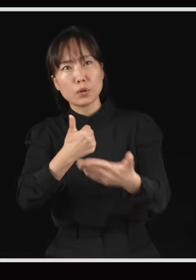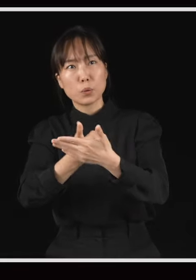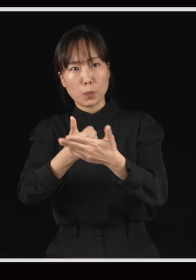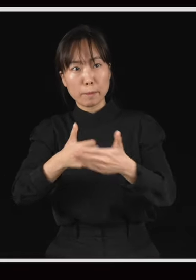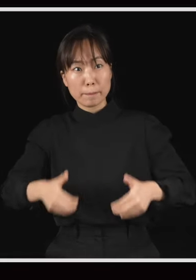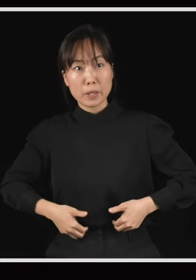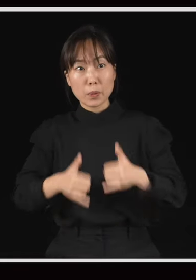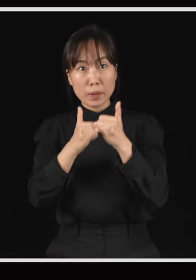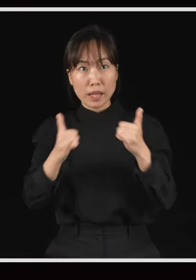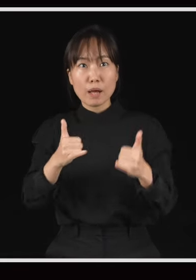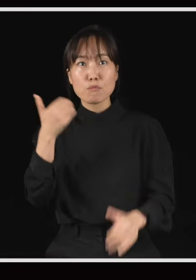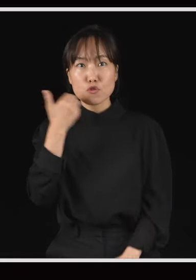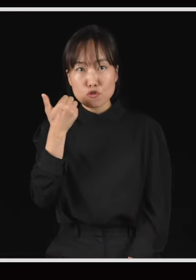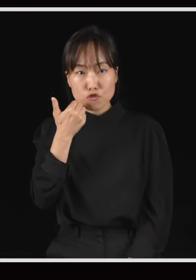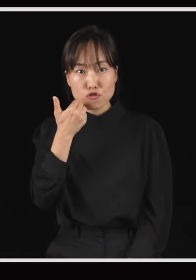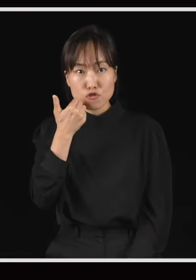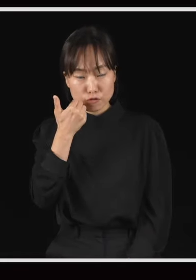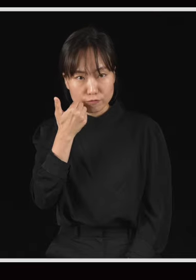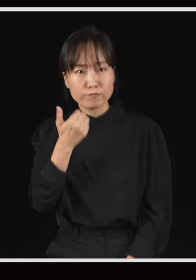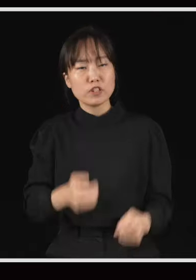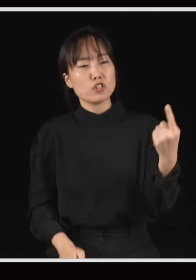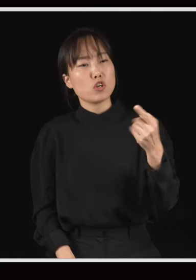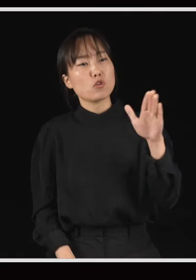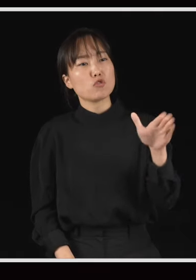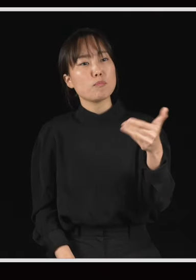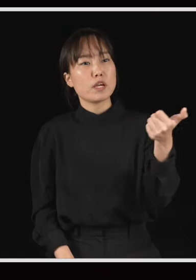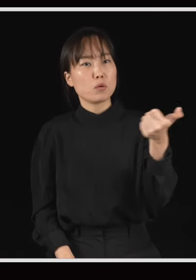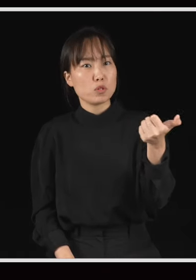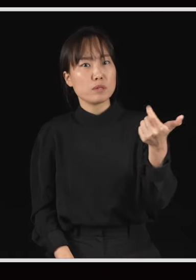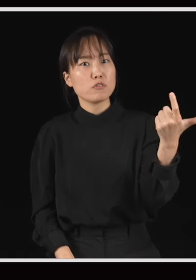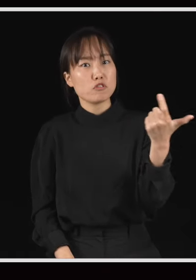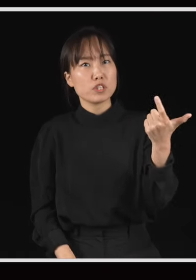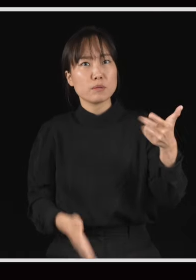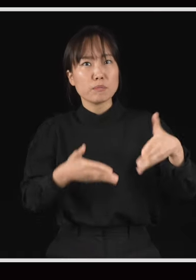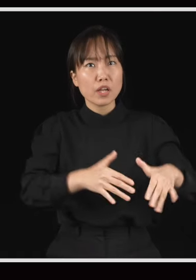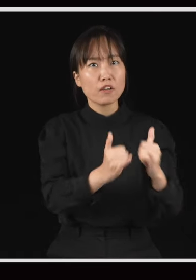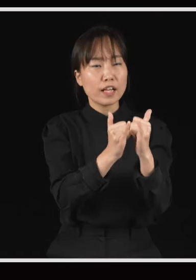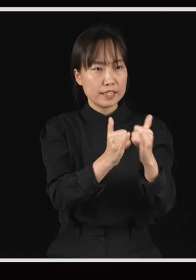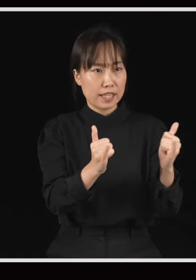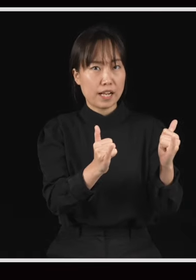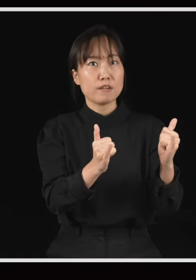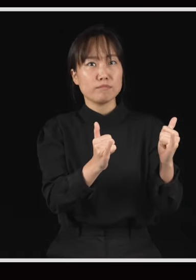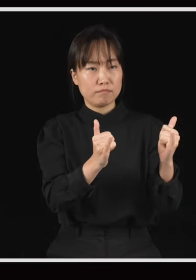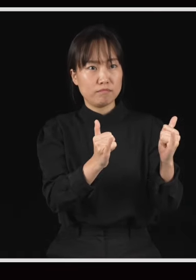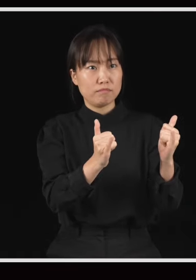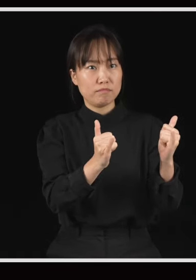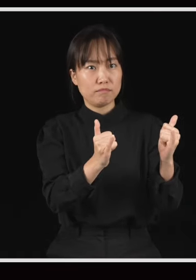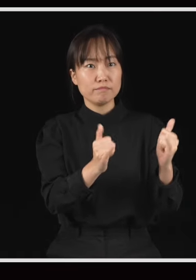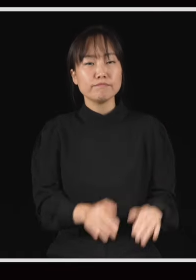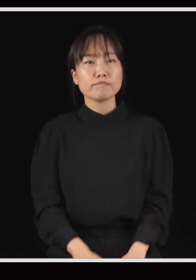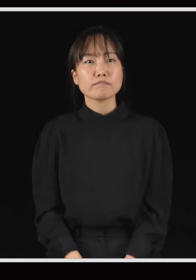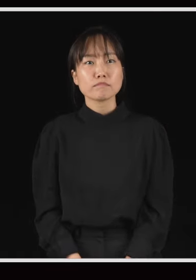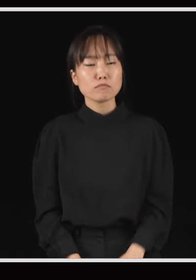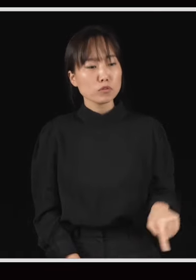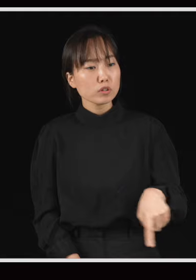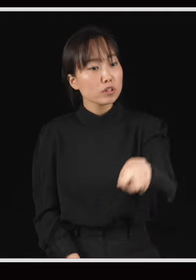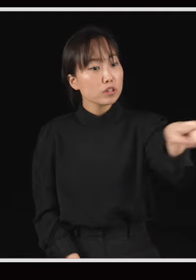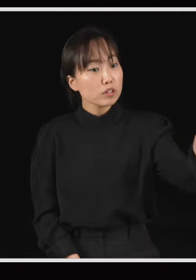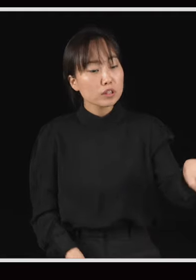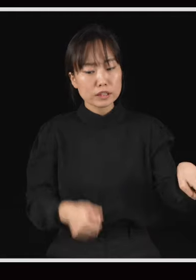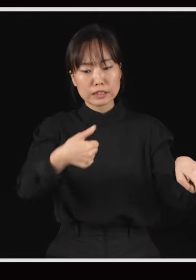노쇠해지셔서 간병 요구가 있는 장기요양 등급이 나오는 분들은 지금의 50년대생, 60년대생 분들이라는 거예요.